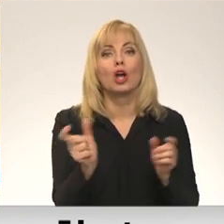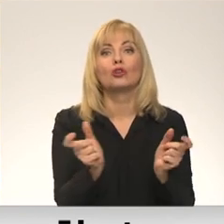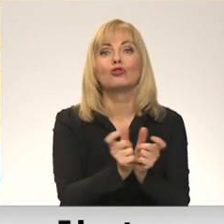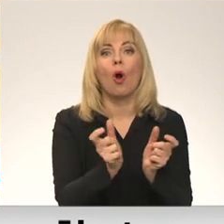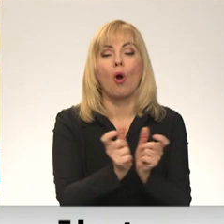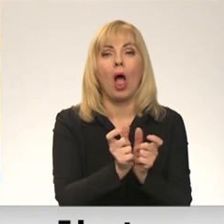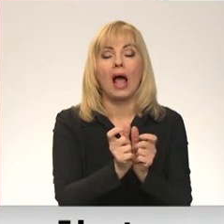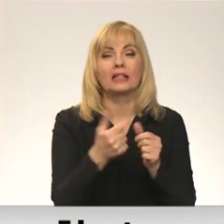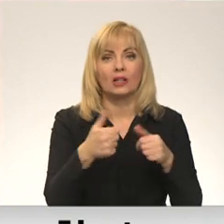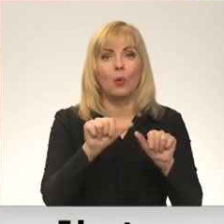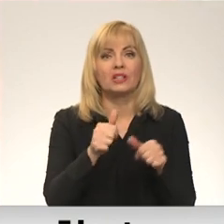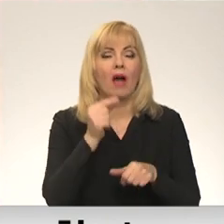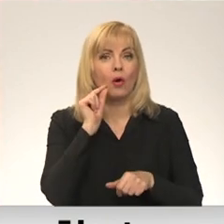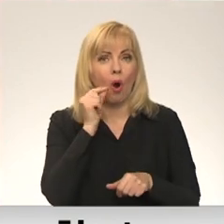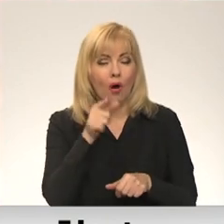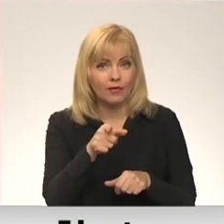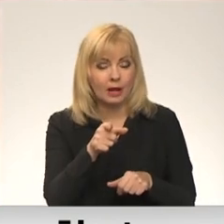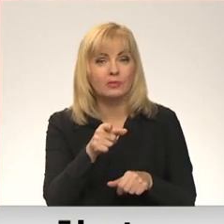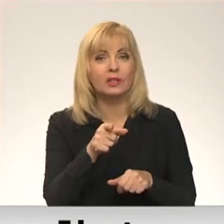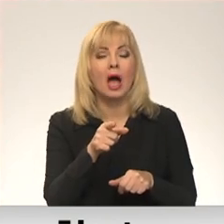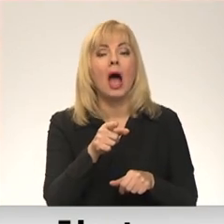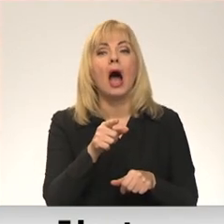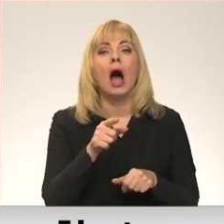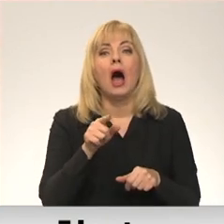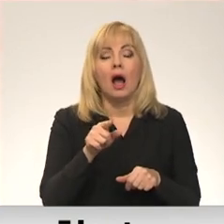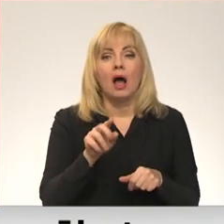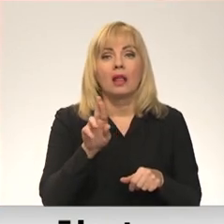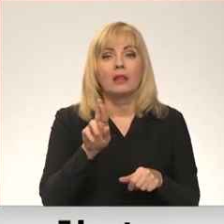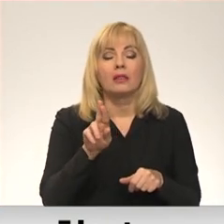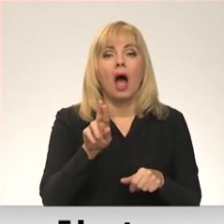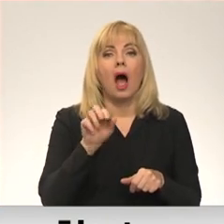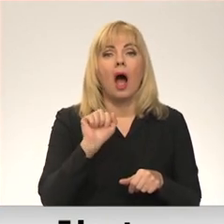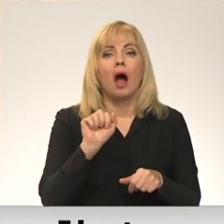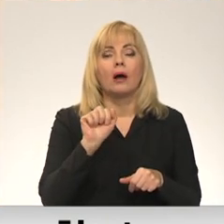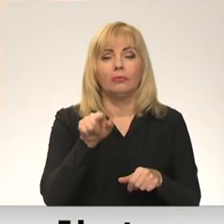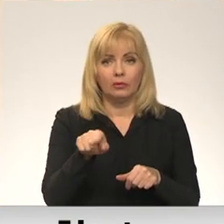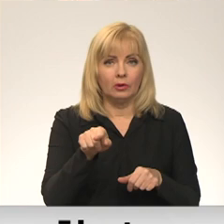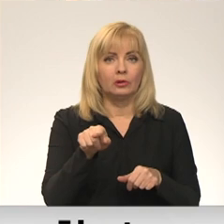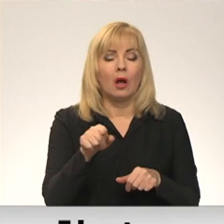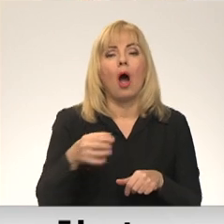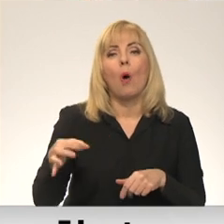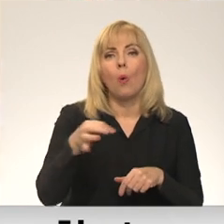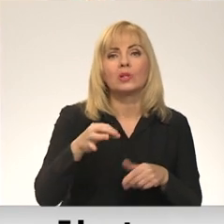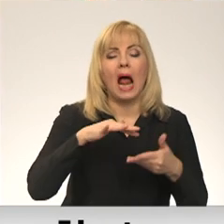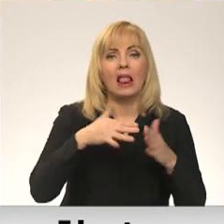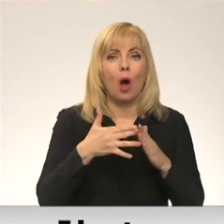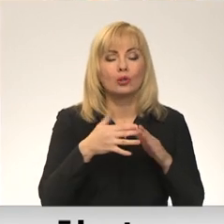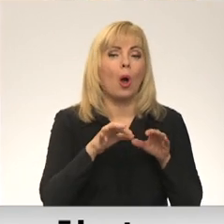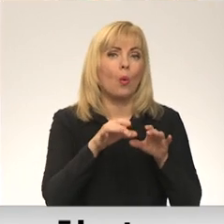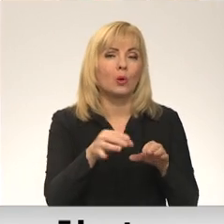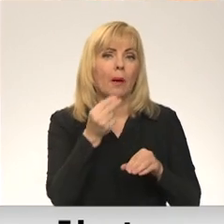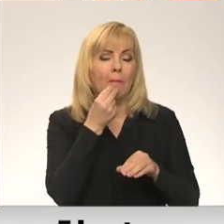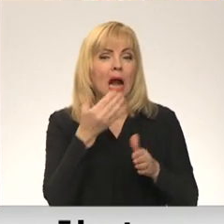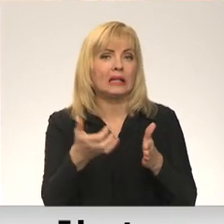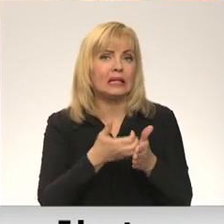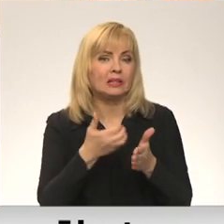konfektes. Pēc apvienoto nāciju organizācijas paspārnē esošās lauksaimnieku organizācijas aplēsēm kukaiņus pārtikā